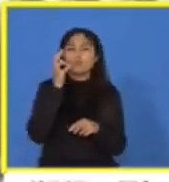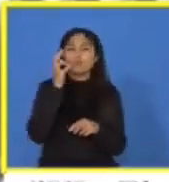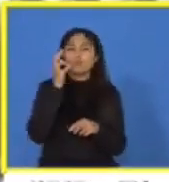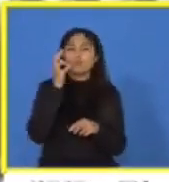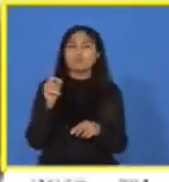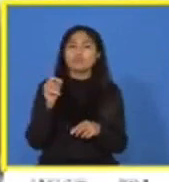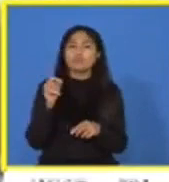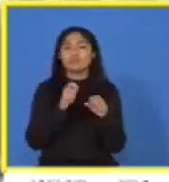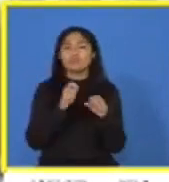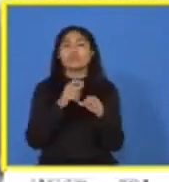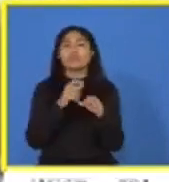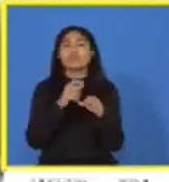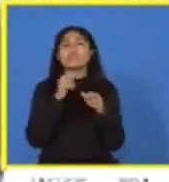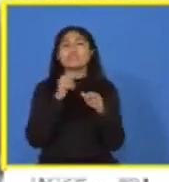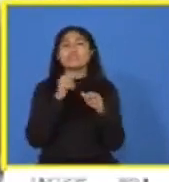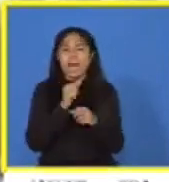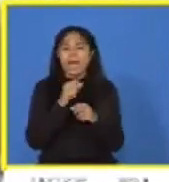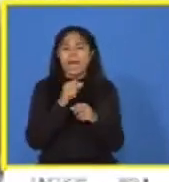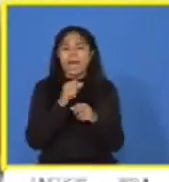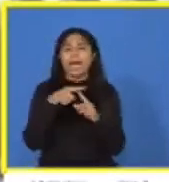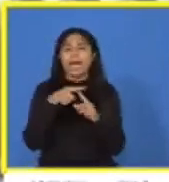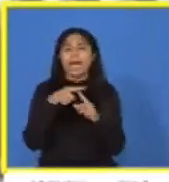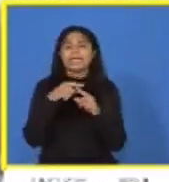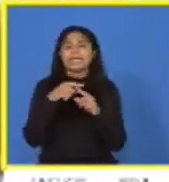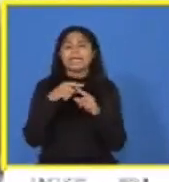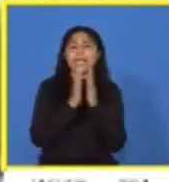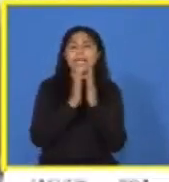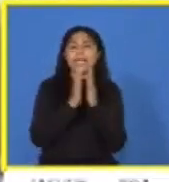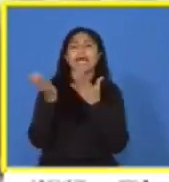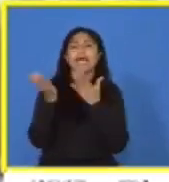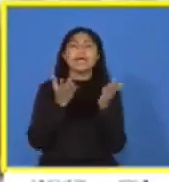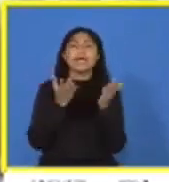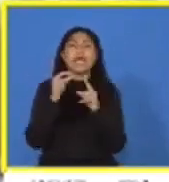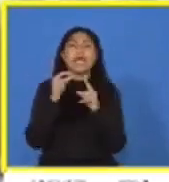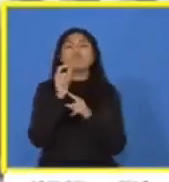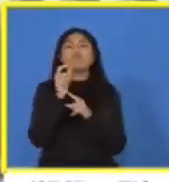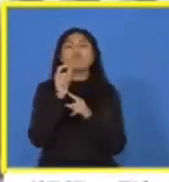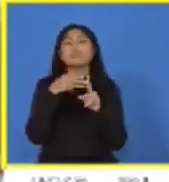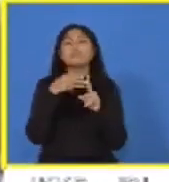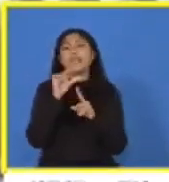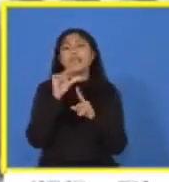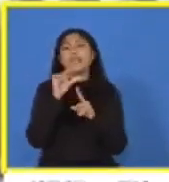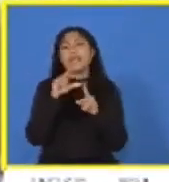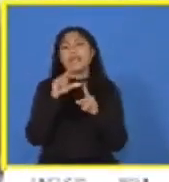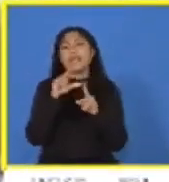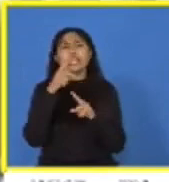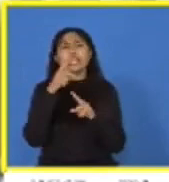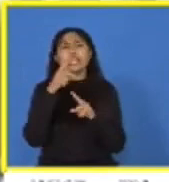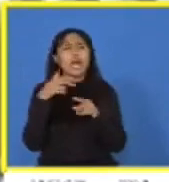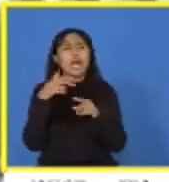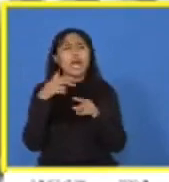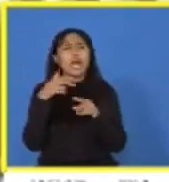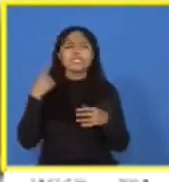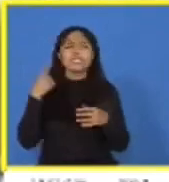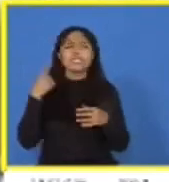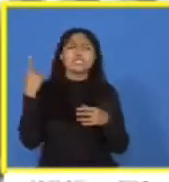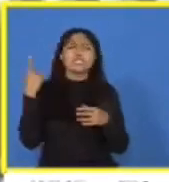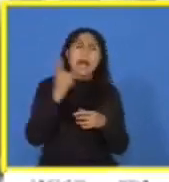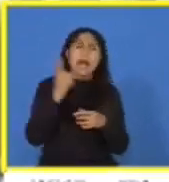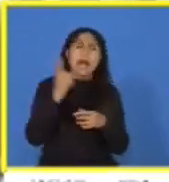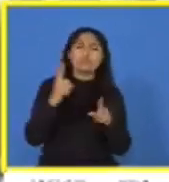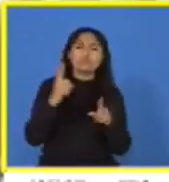untuk tenaga kesehatan dan pelayan publik, yang artinya setiap hari langsung berhadapan dengan masyarakat